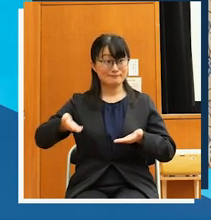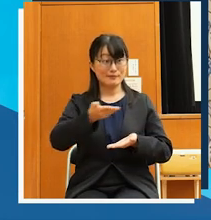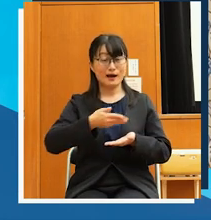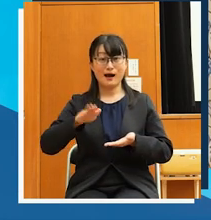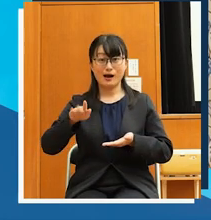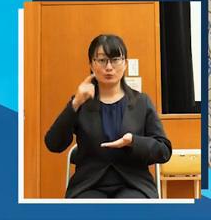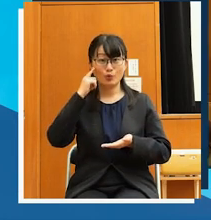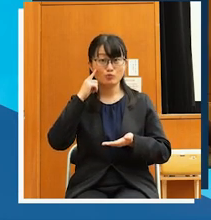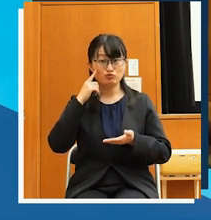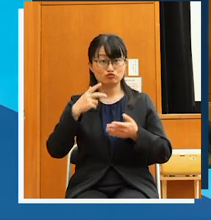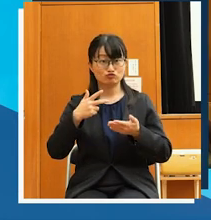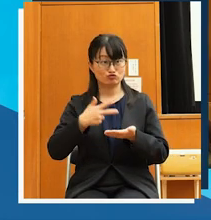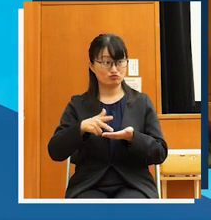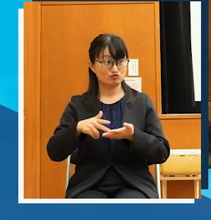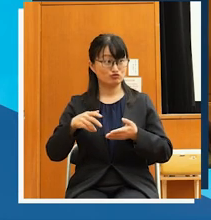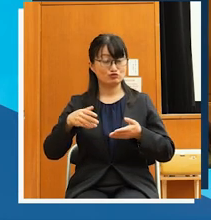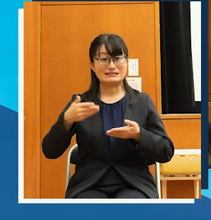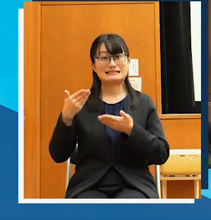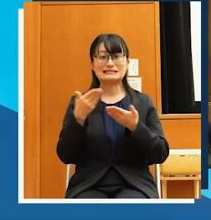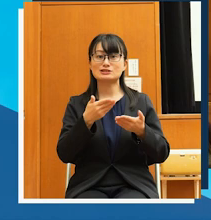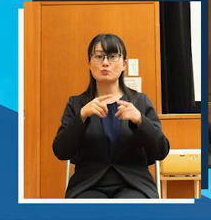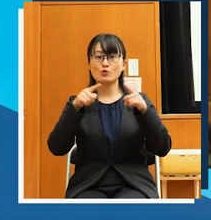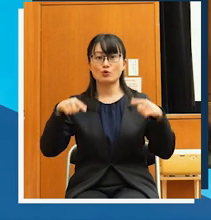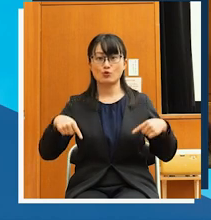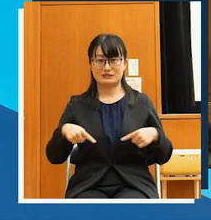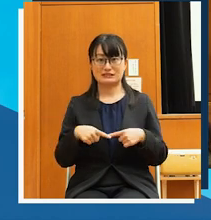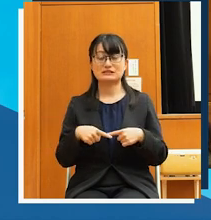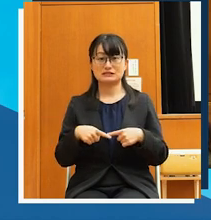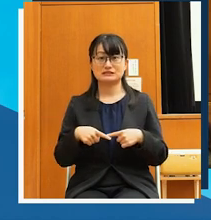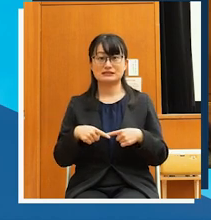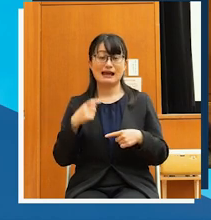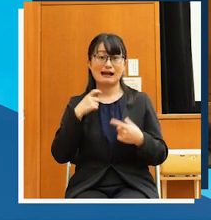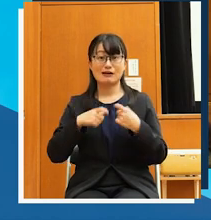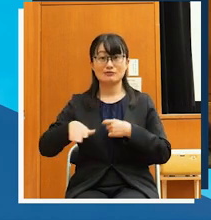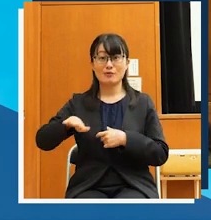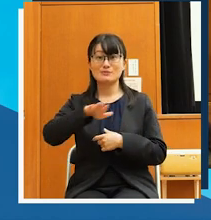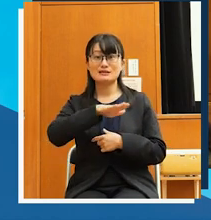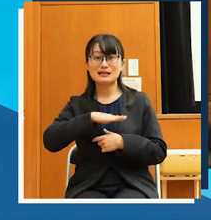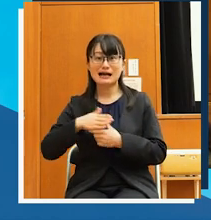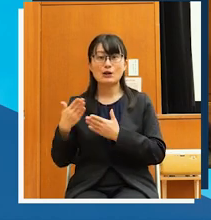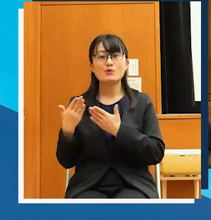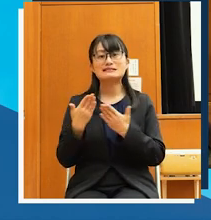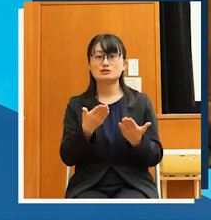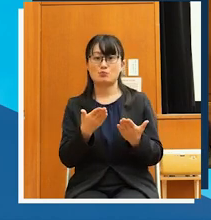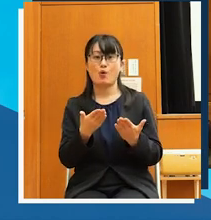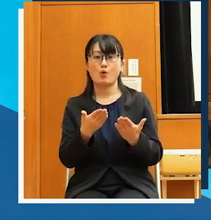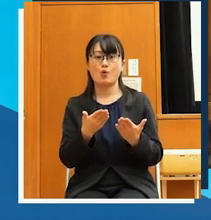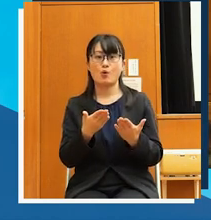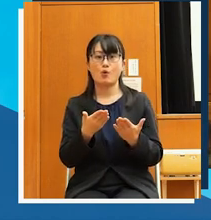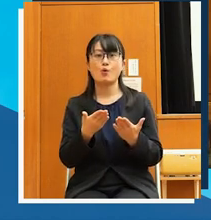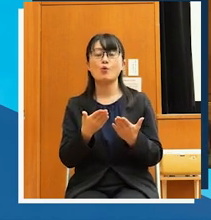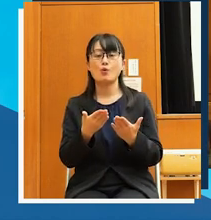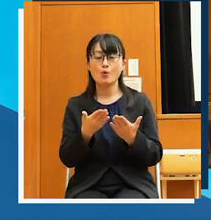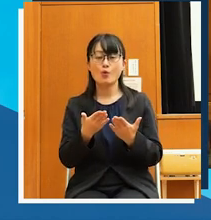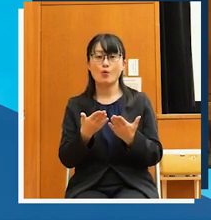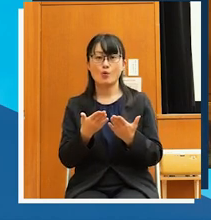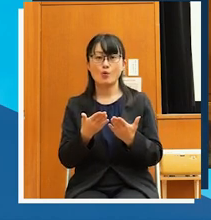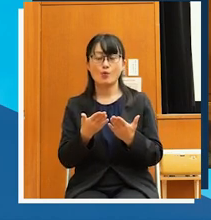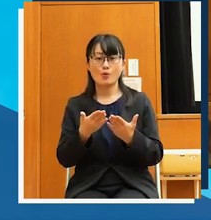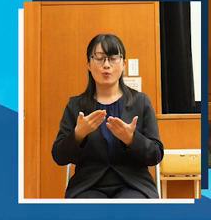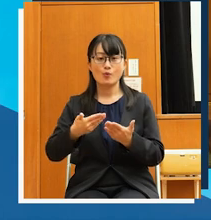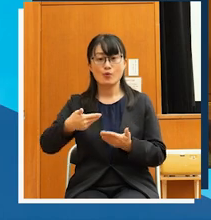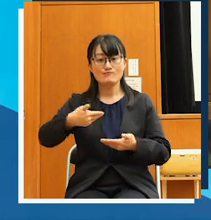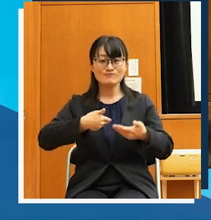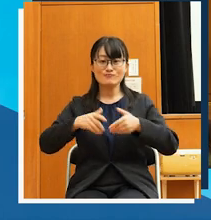ますあの学生の皆さんからの質問をあのえなるべくたくさんそれに答えたいと